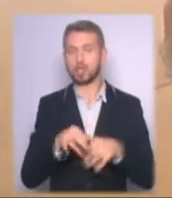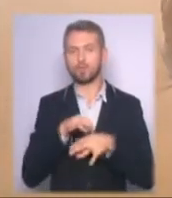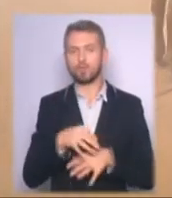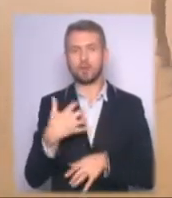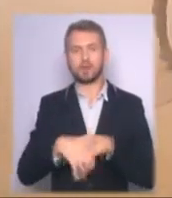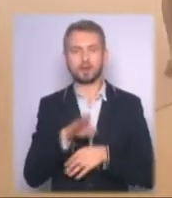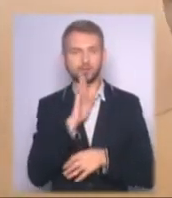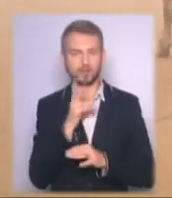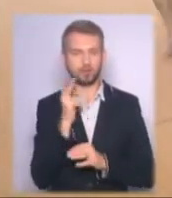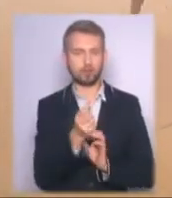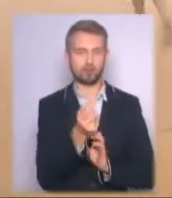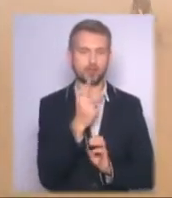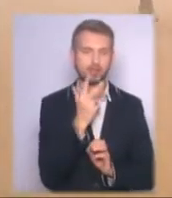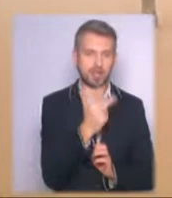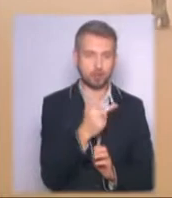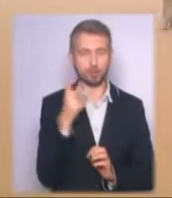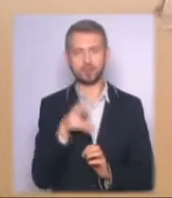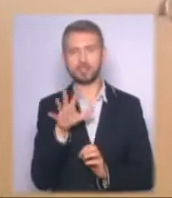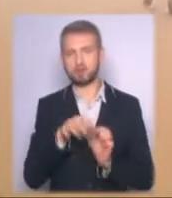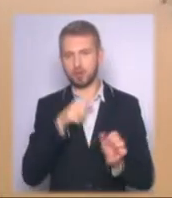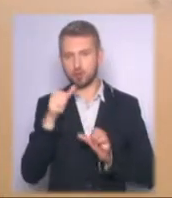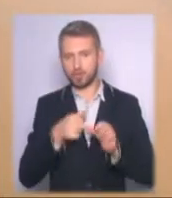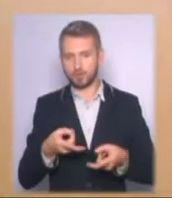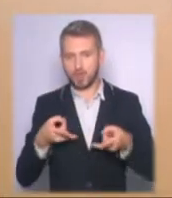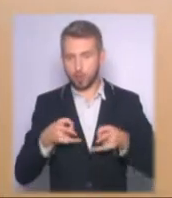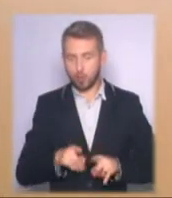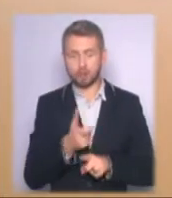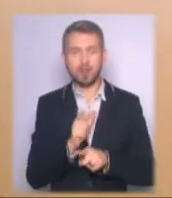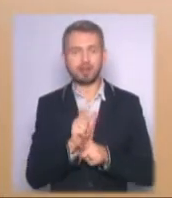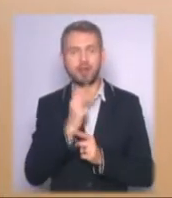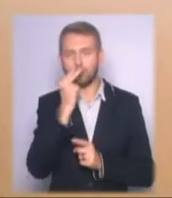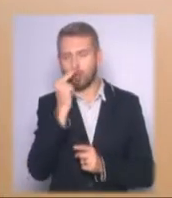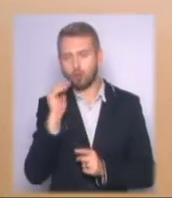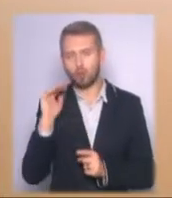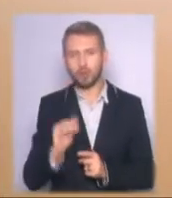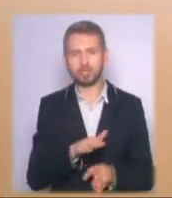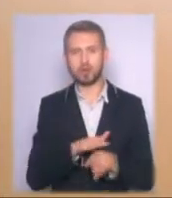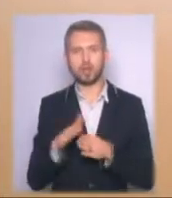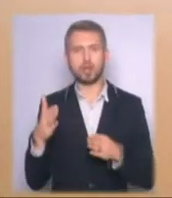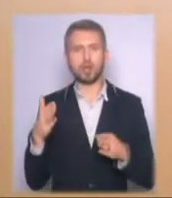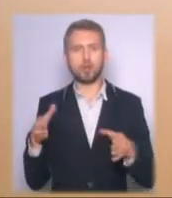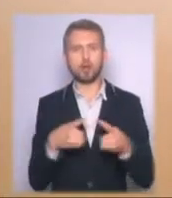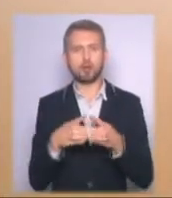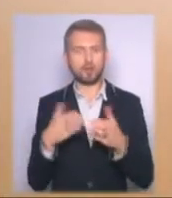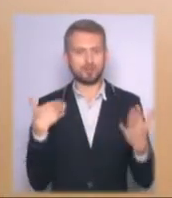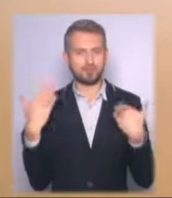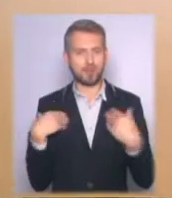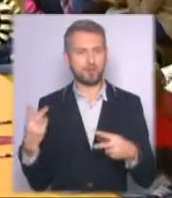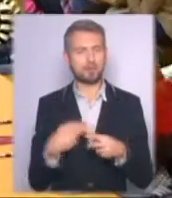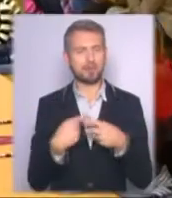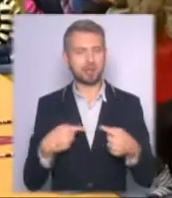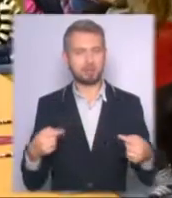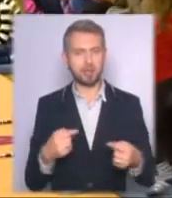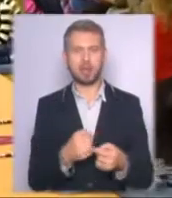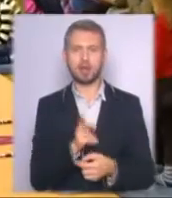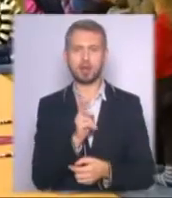грацій 2003-2005 років народження. Наймолодші виконують групові вправи без предмета. Кандидати у майстри і